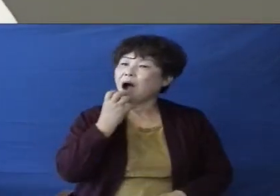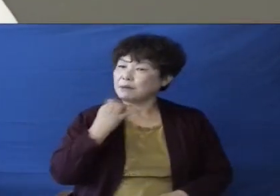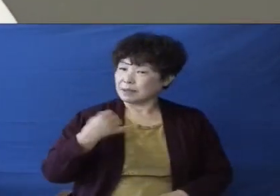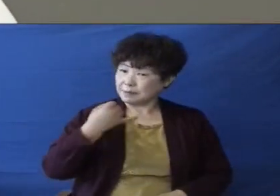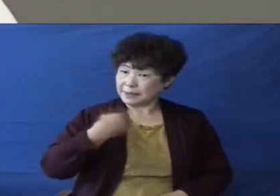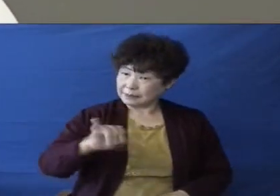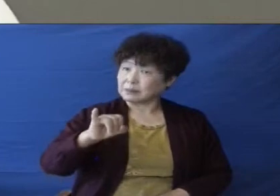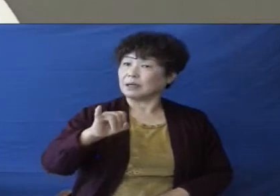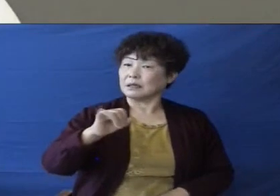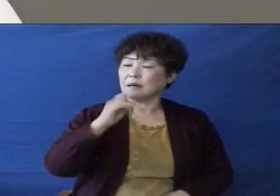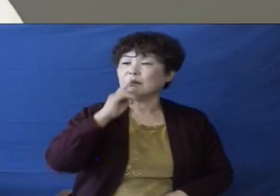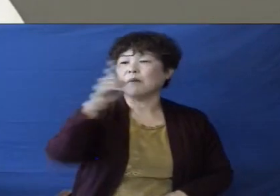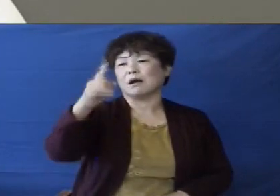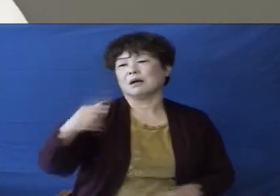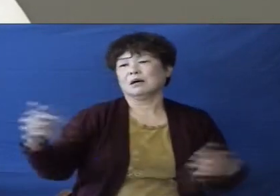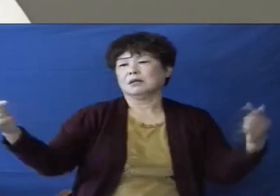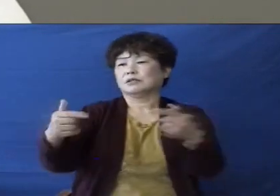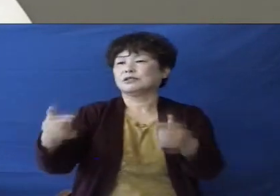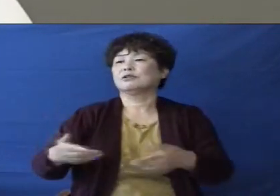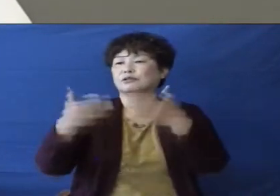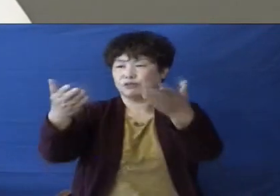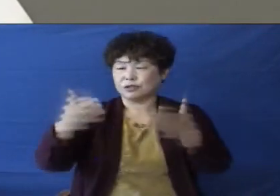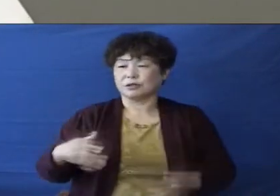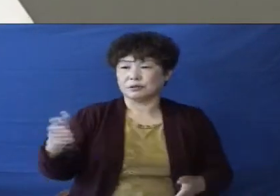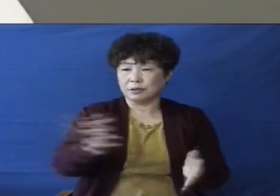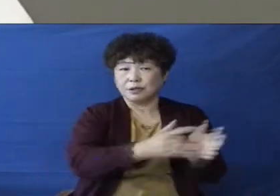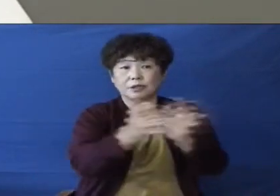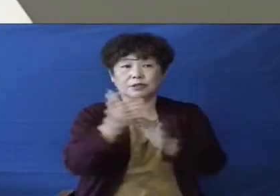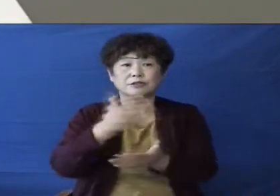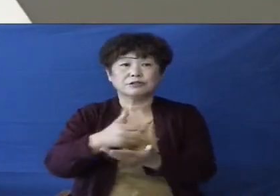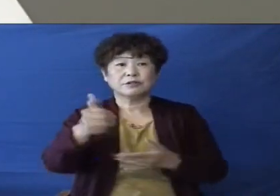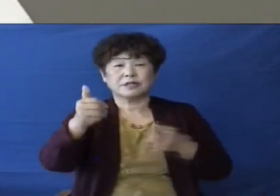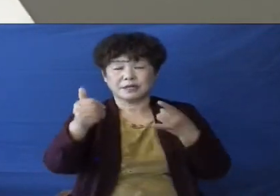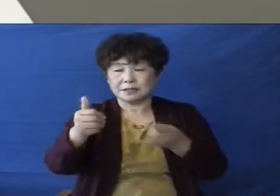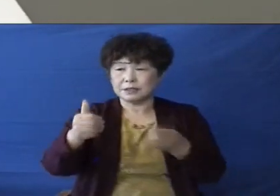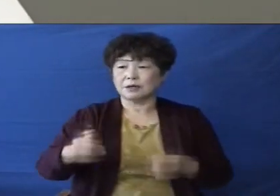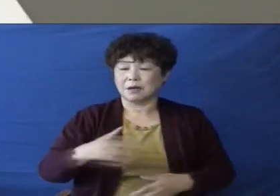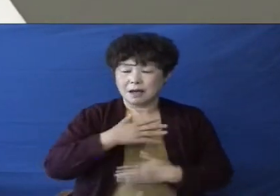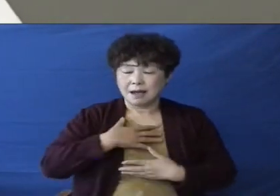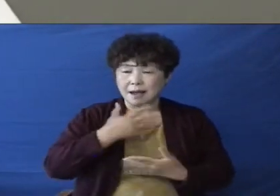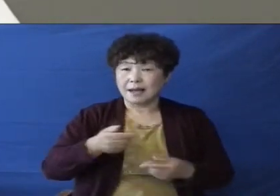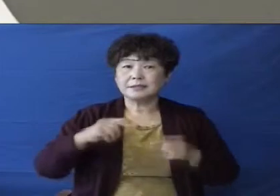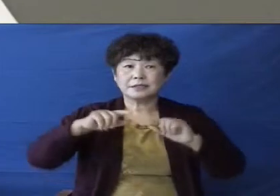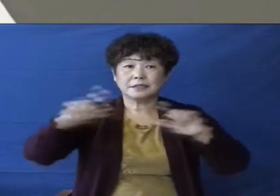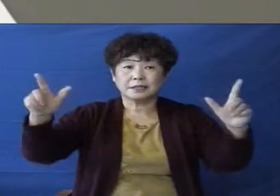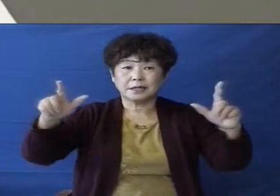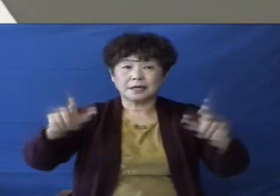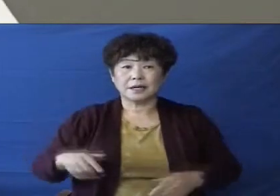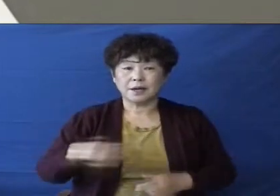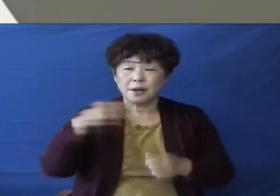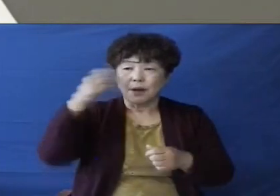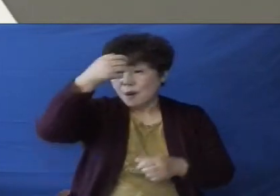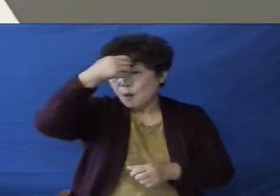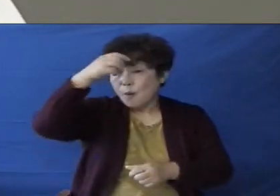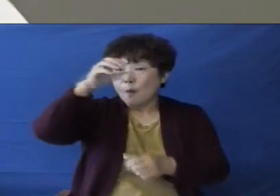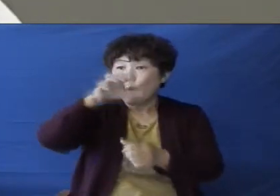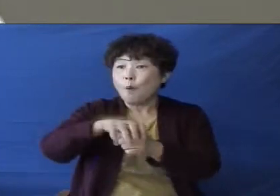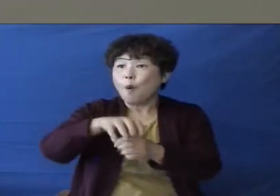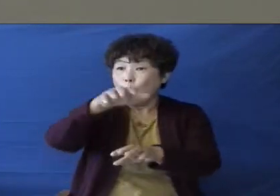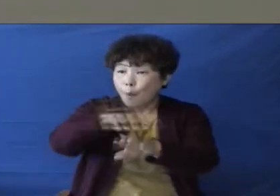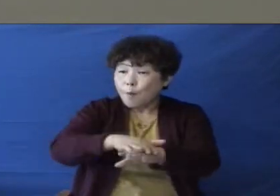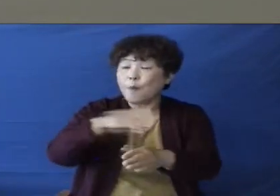시장 예수께서 안식일에 한 회당에서 받으실때 18 해 동안이나 귀신 들려